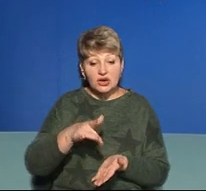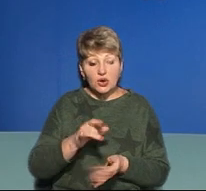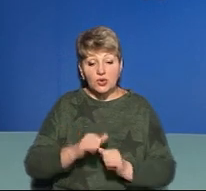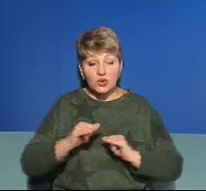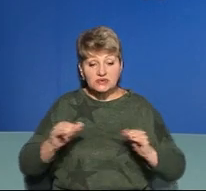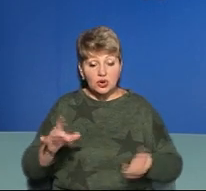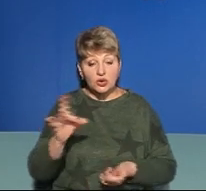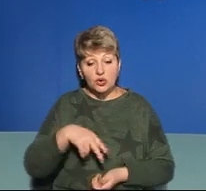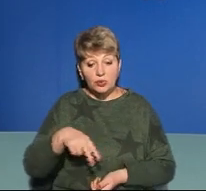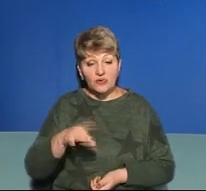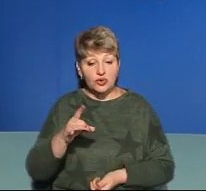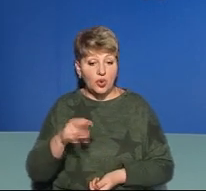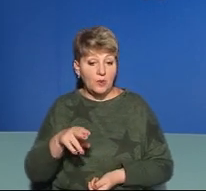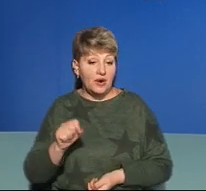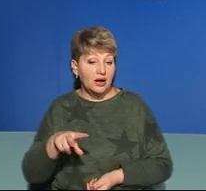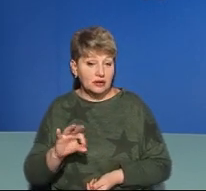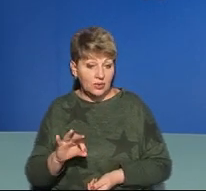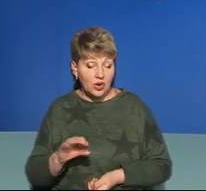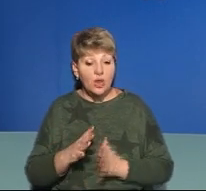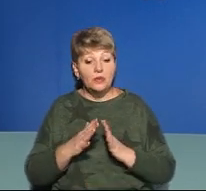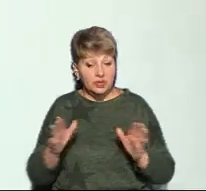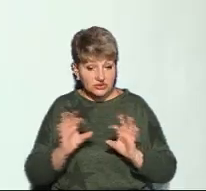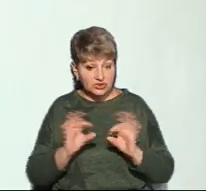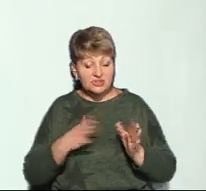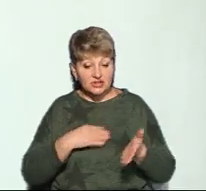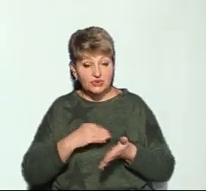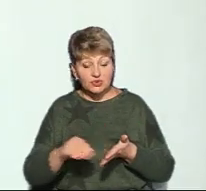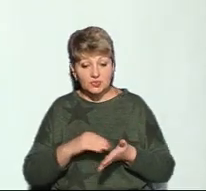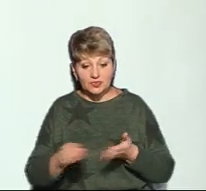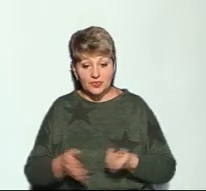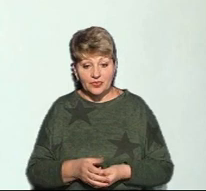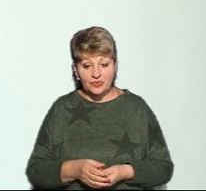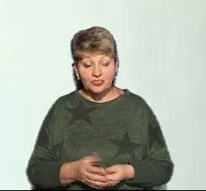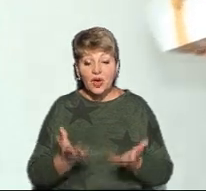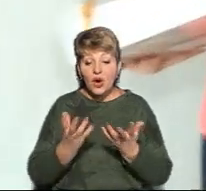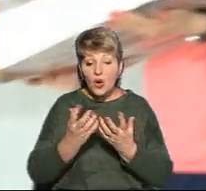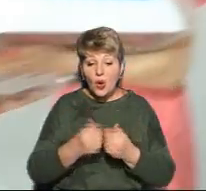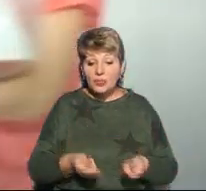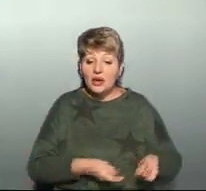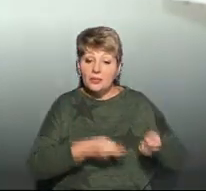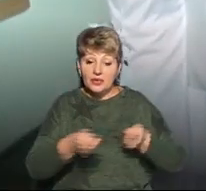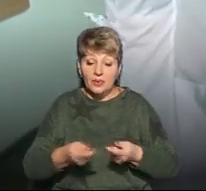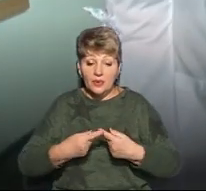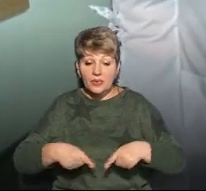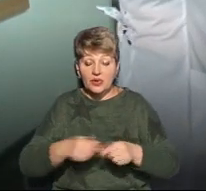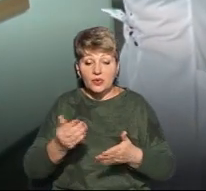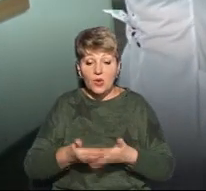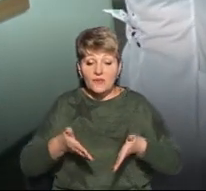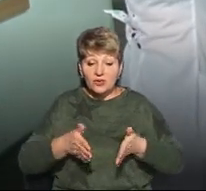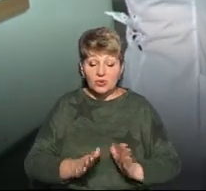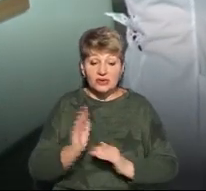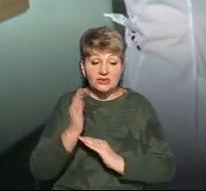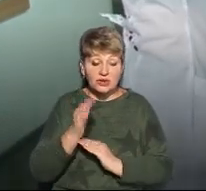розвитку Любов Рополо. Більше розповість Тетяна Рева. Обладнання заносять до відділення новонароджених